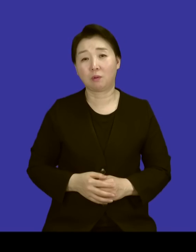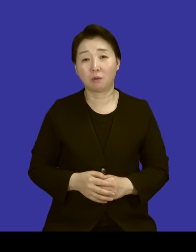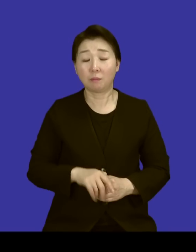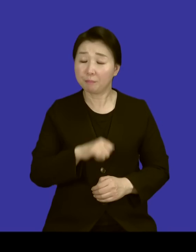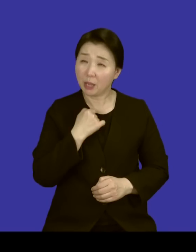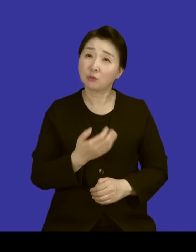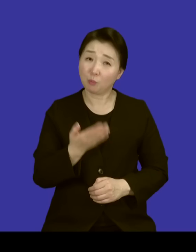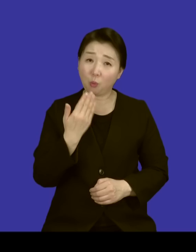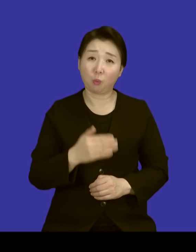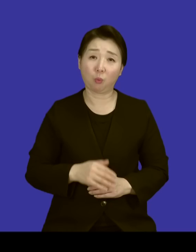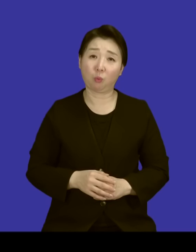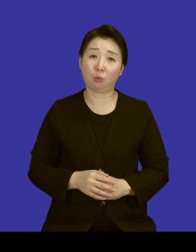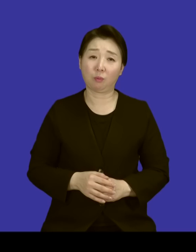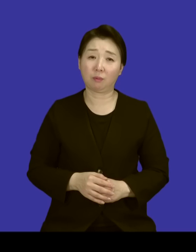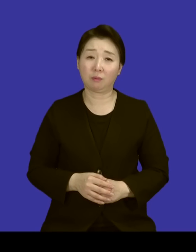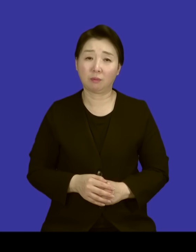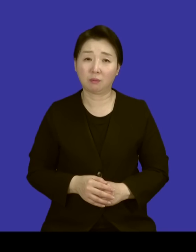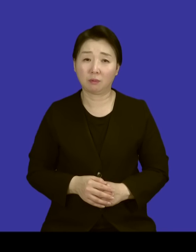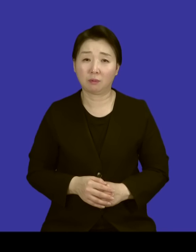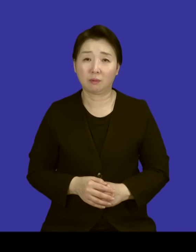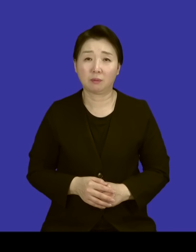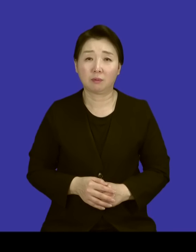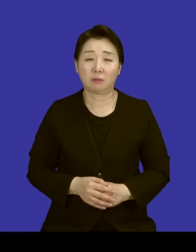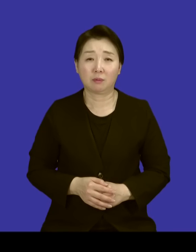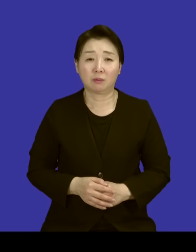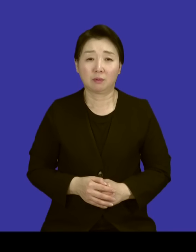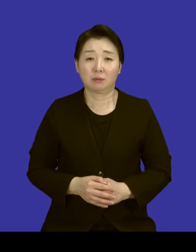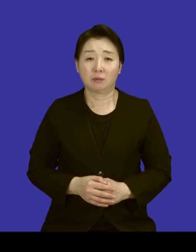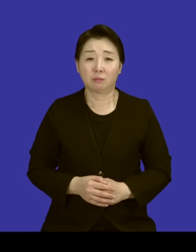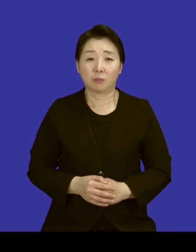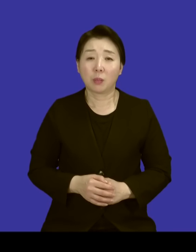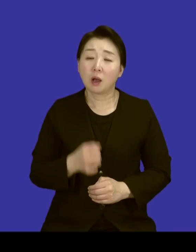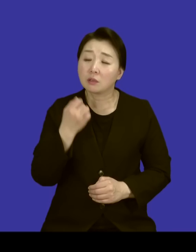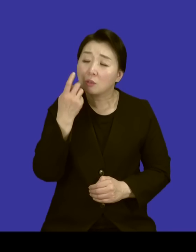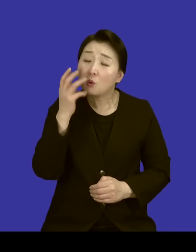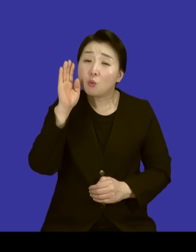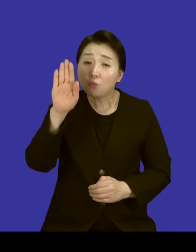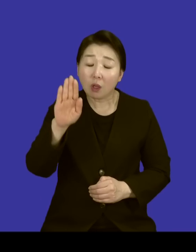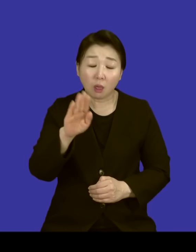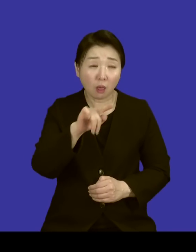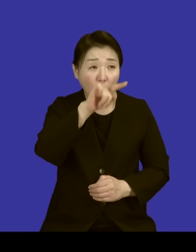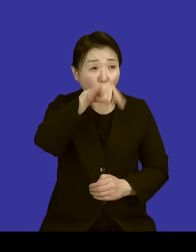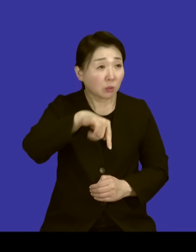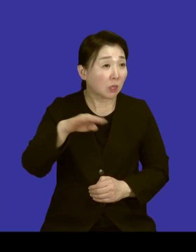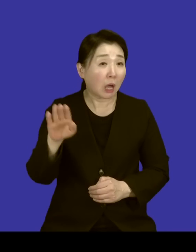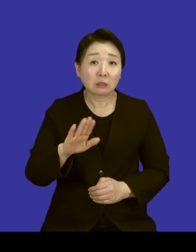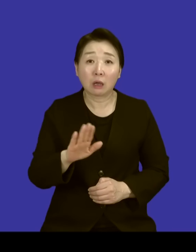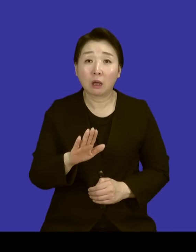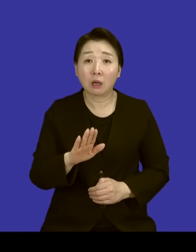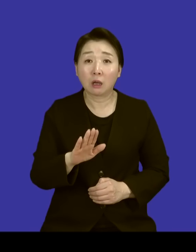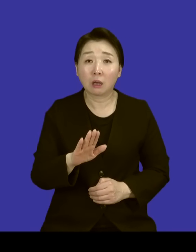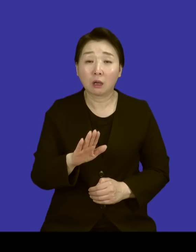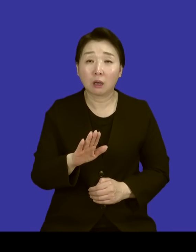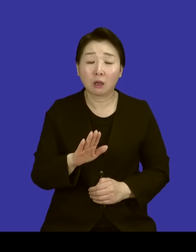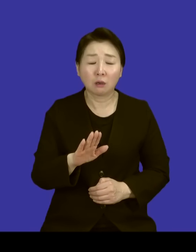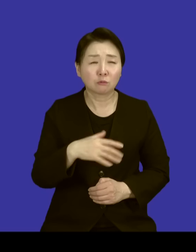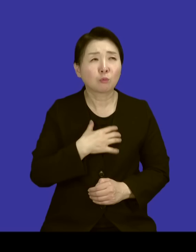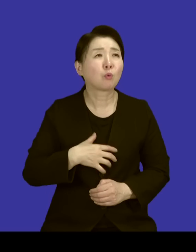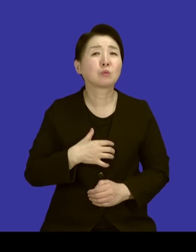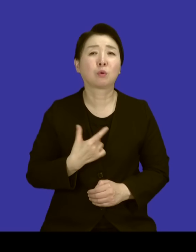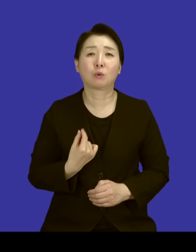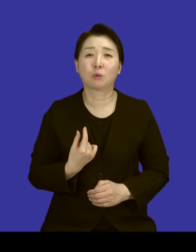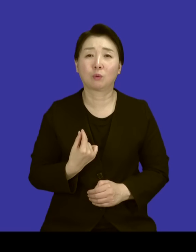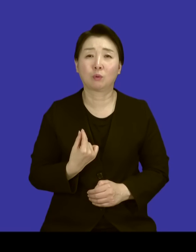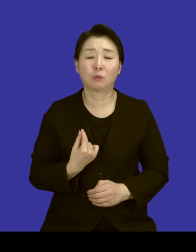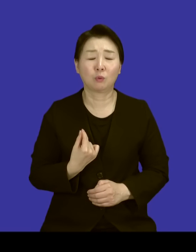맛있게 드시는 거죠. 근데 한 뭐 서너 달 지났나? 갑자기 이분이 안 오시는 거예요. 네. 안 오시면 우리는 걱정하죠.